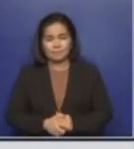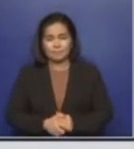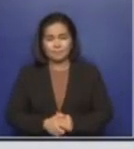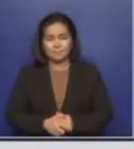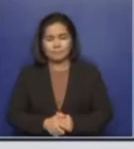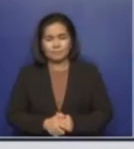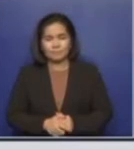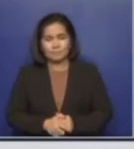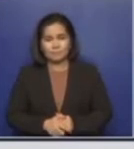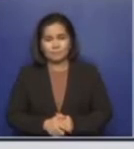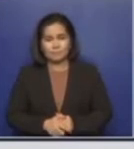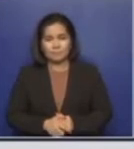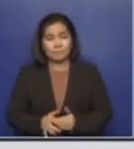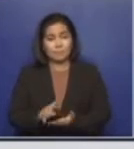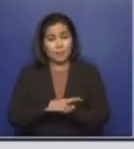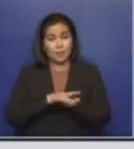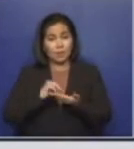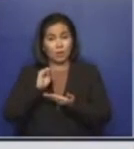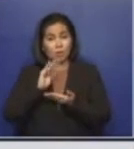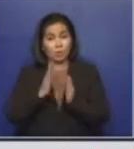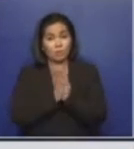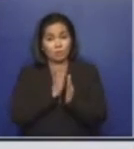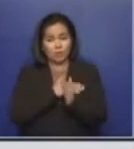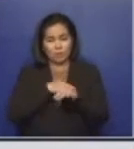ามหามกุฏก็ดีมหาจุฬาก็ดี